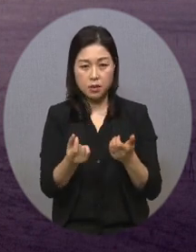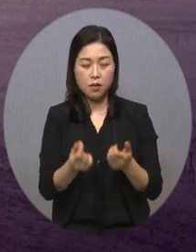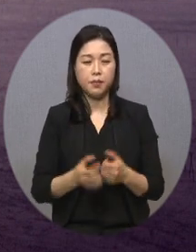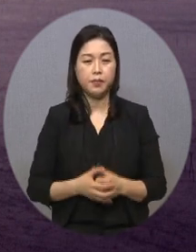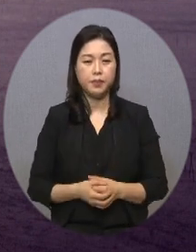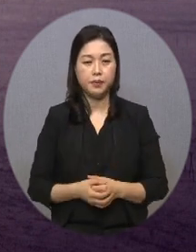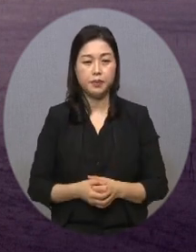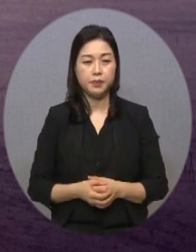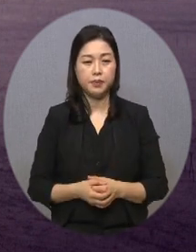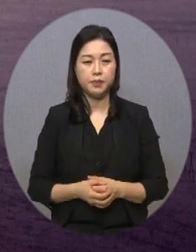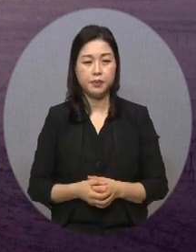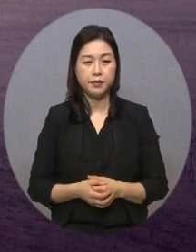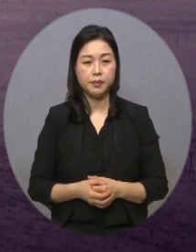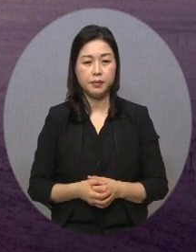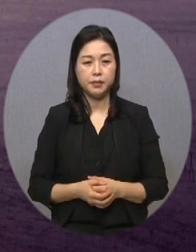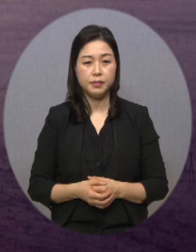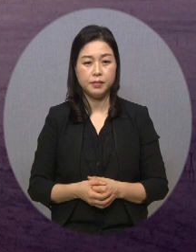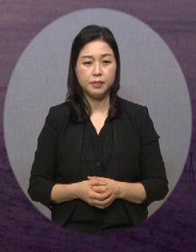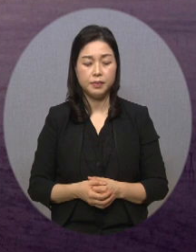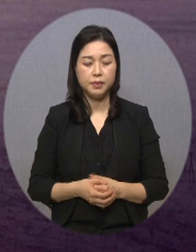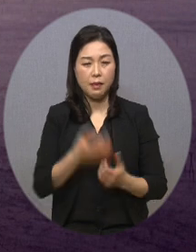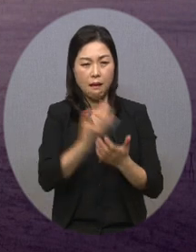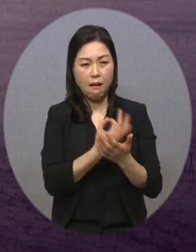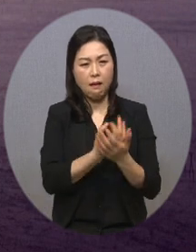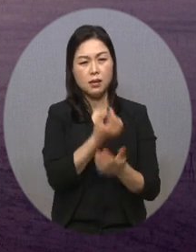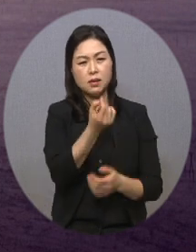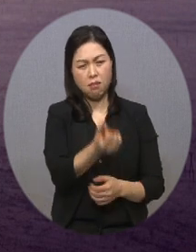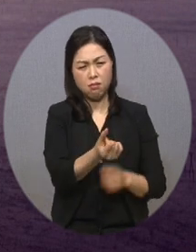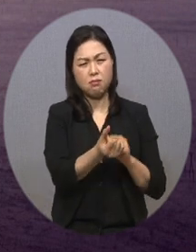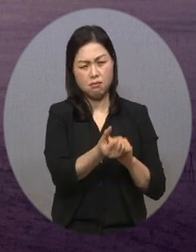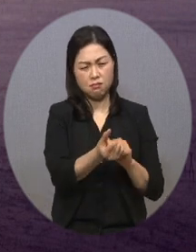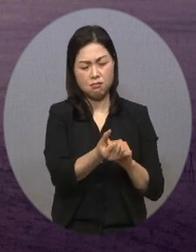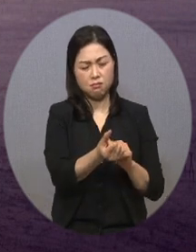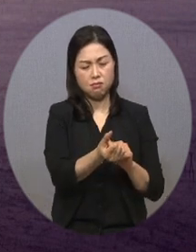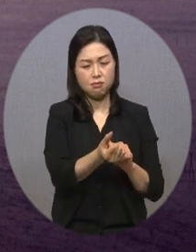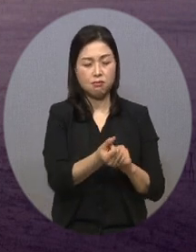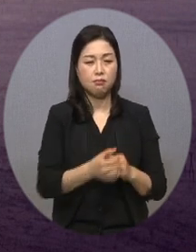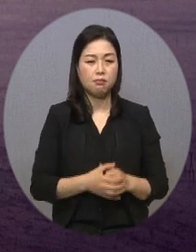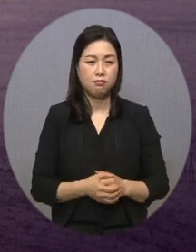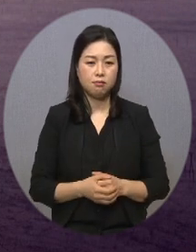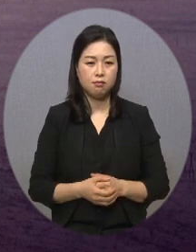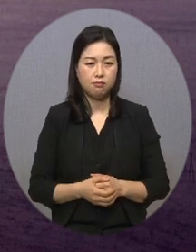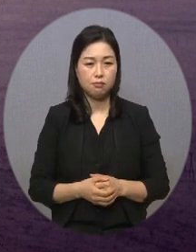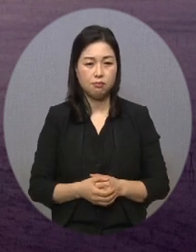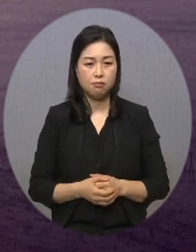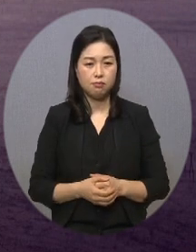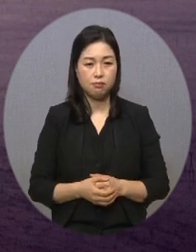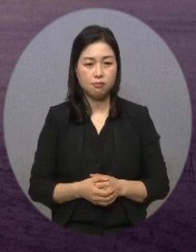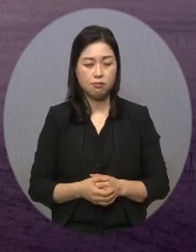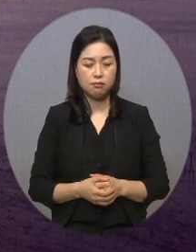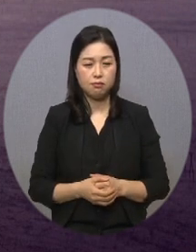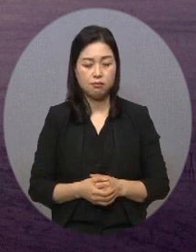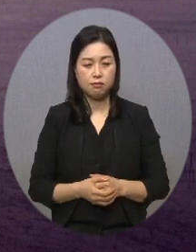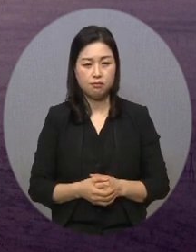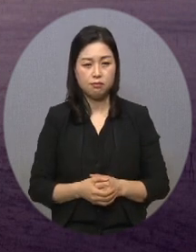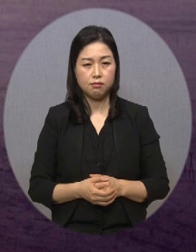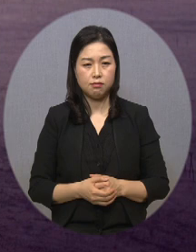것처럼 기본적으로 낮은 임금의 여건에 처해 있고요. 또 그분들께서는